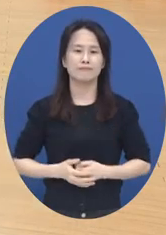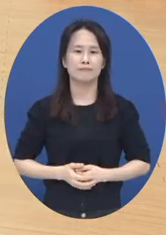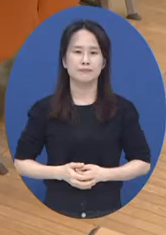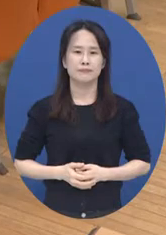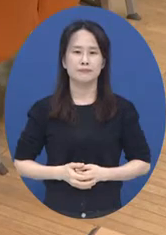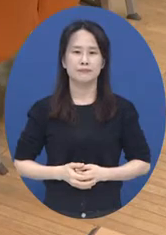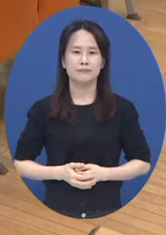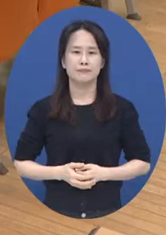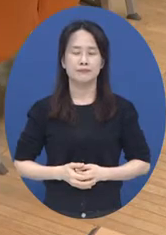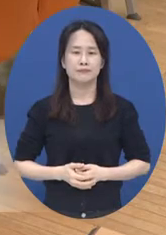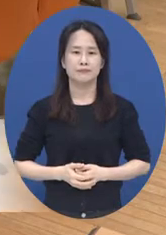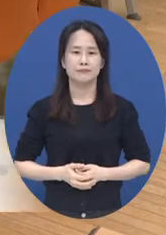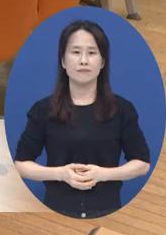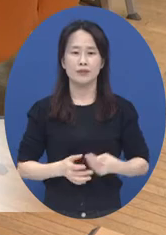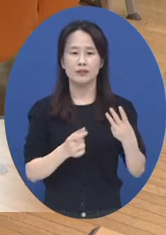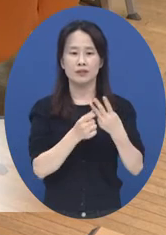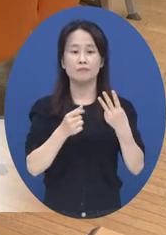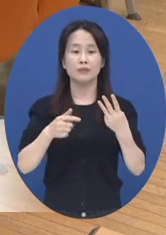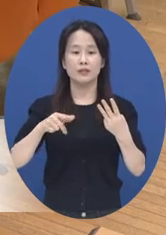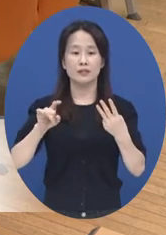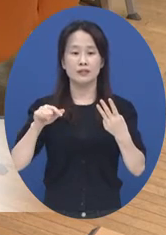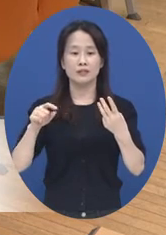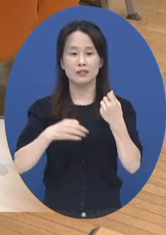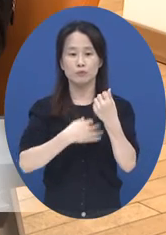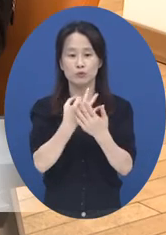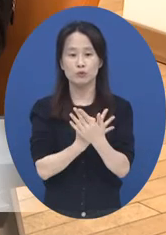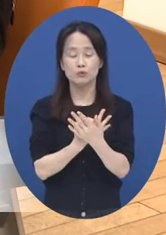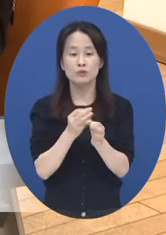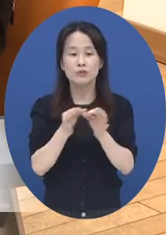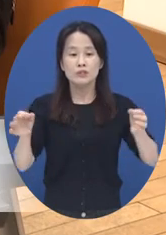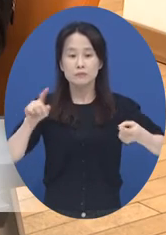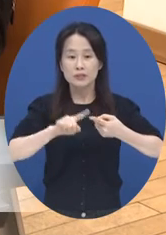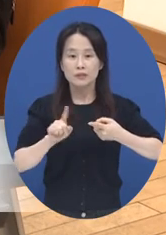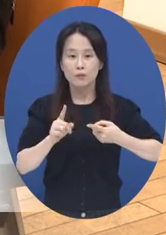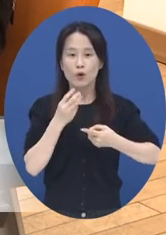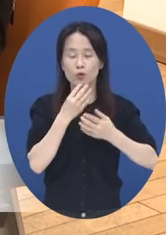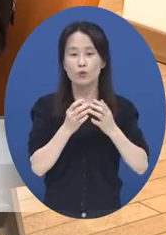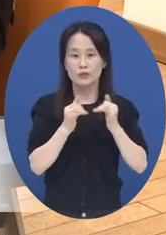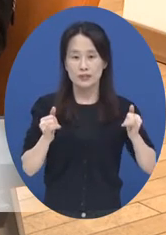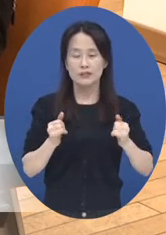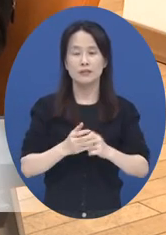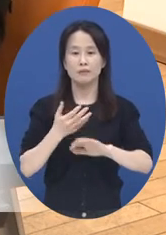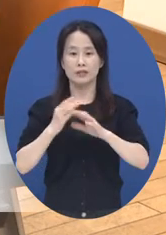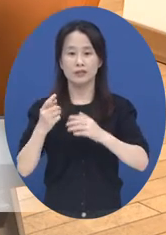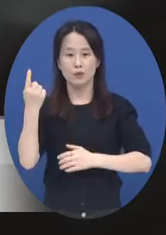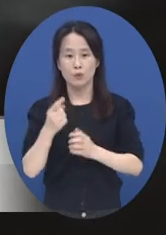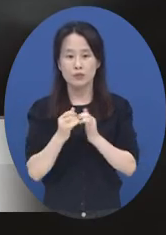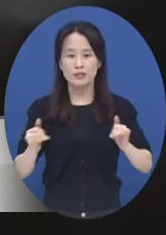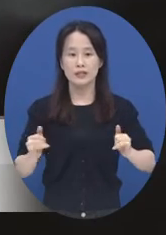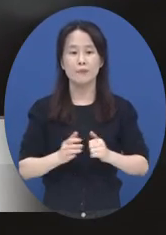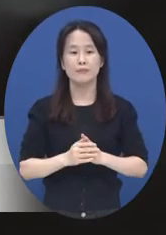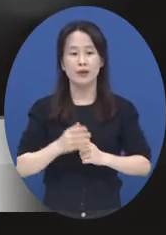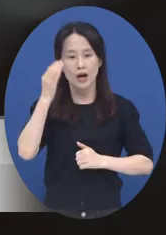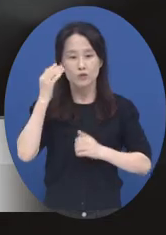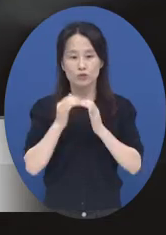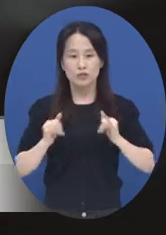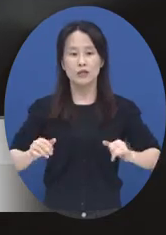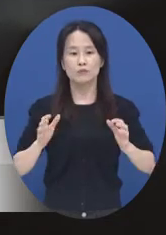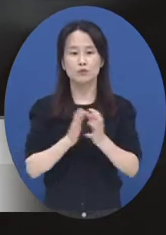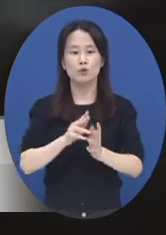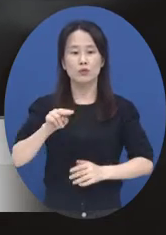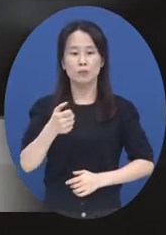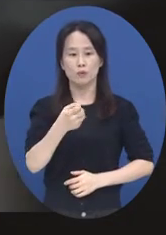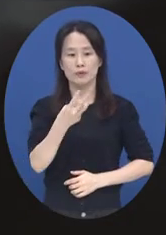거죠 3차 지난 기본소득 지급 대상은 보내 거주하는 내국인과 외국인 총 253 만여 명으로